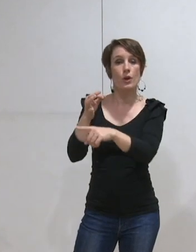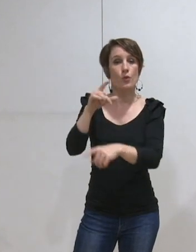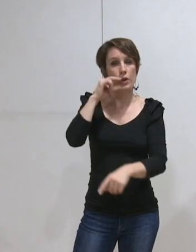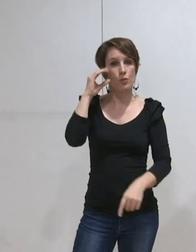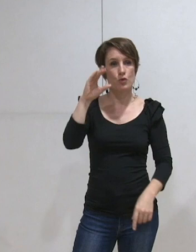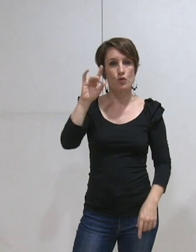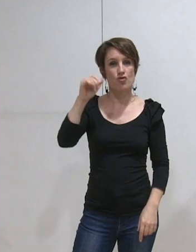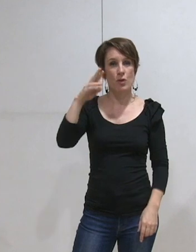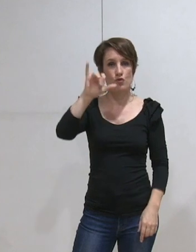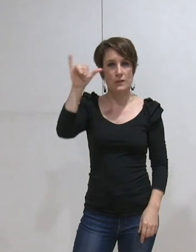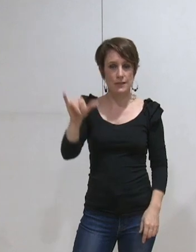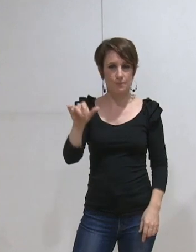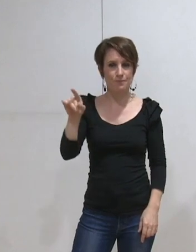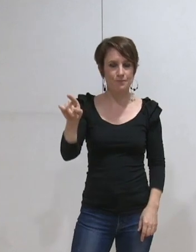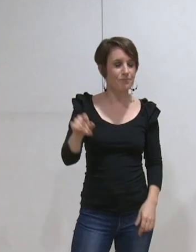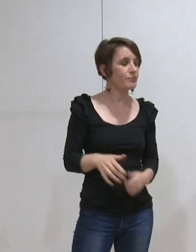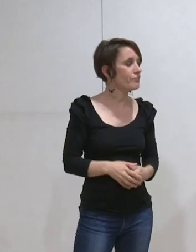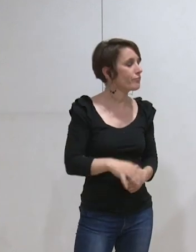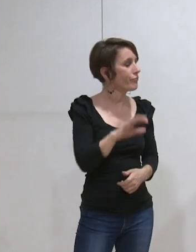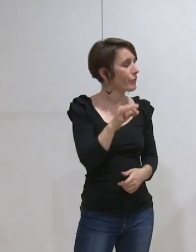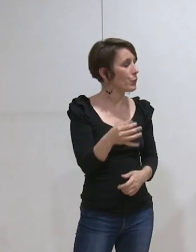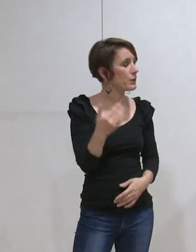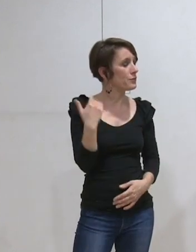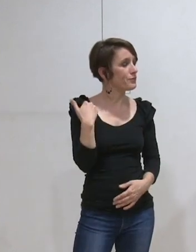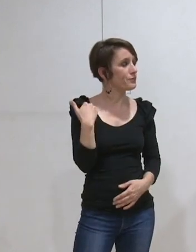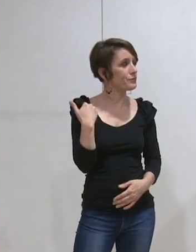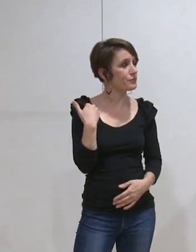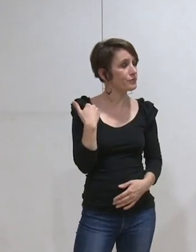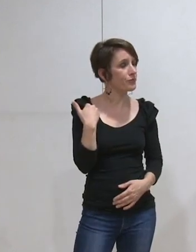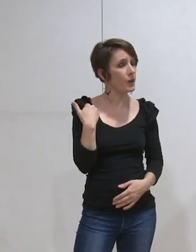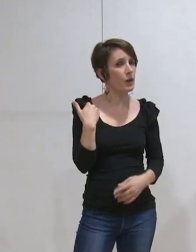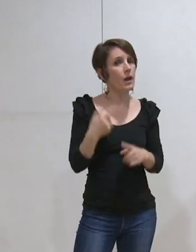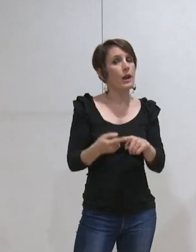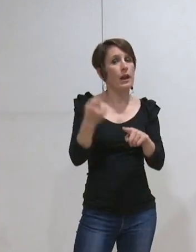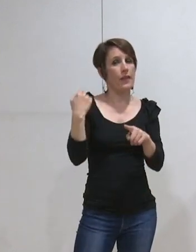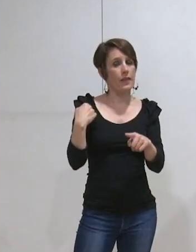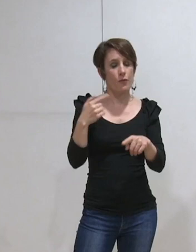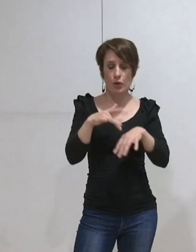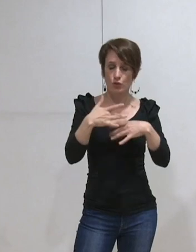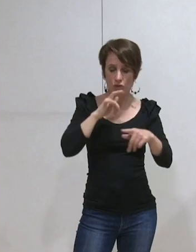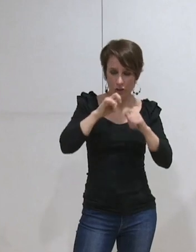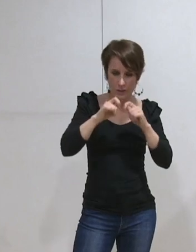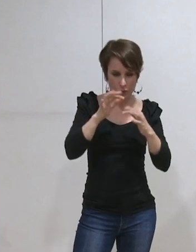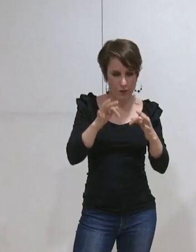question de du projet de construction d'une école sur un tenement situé 48